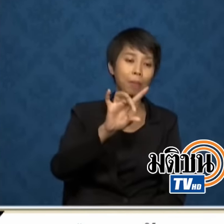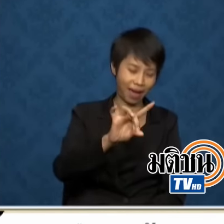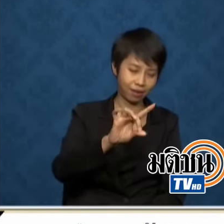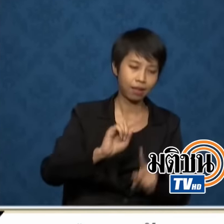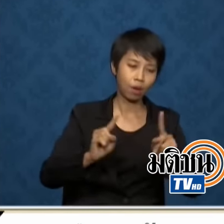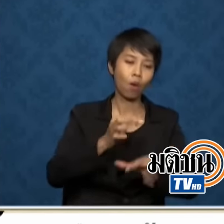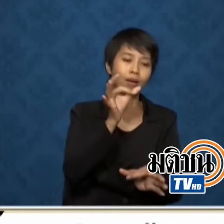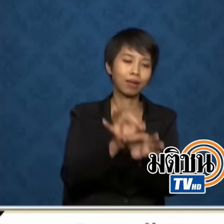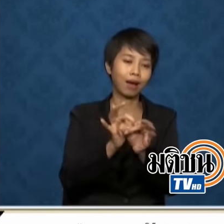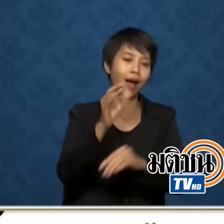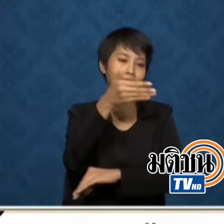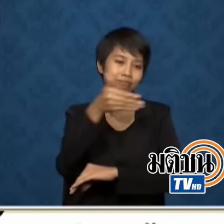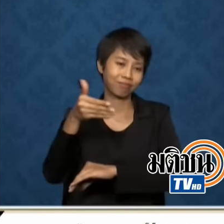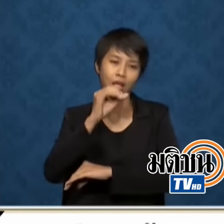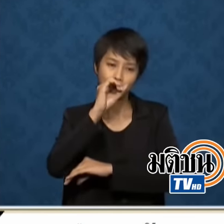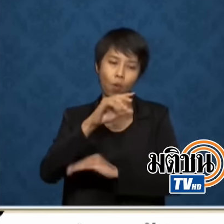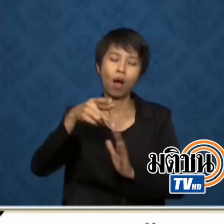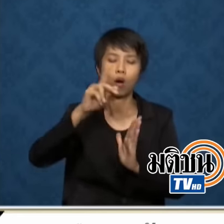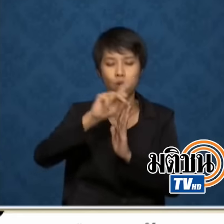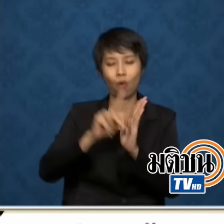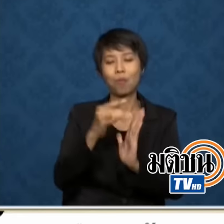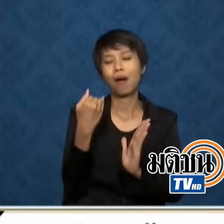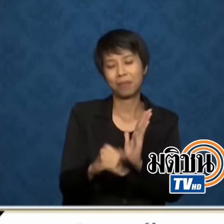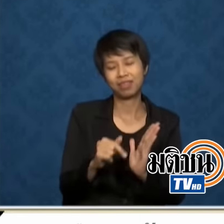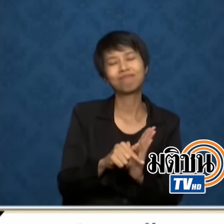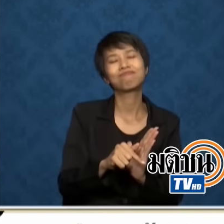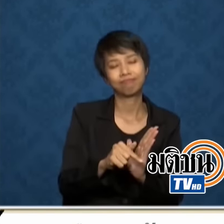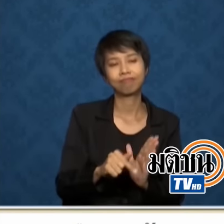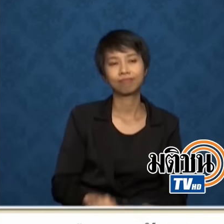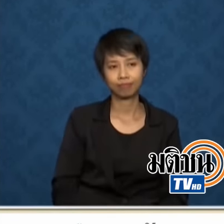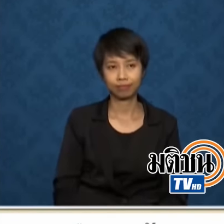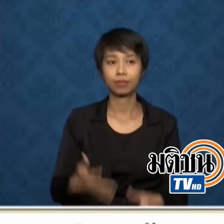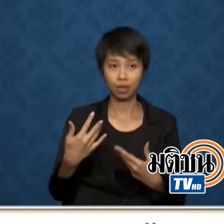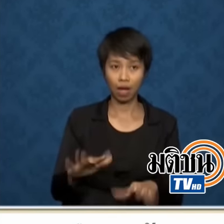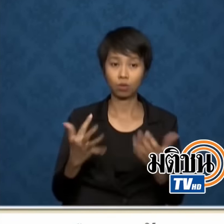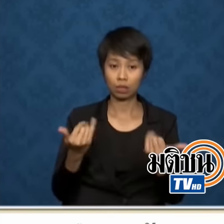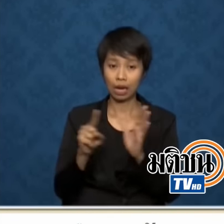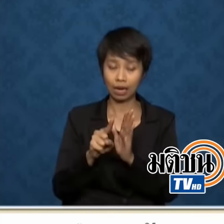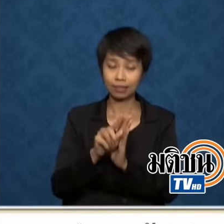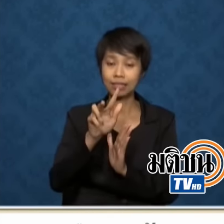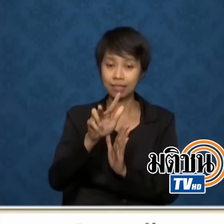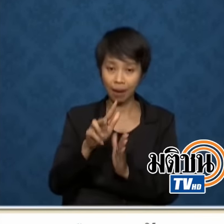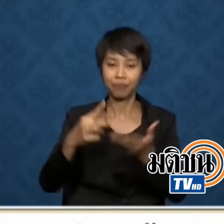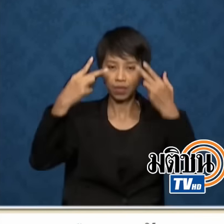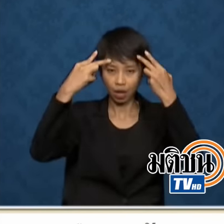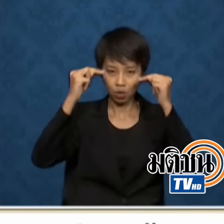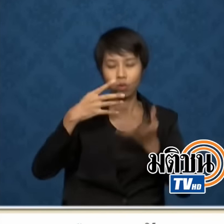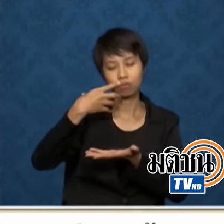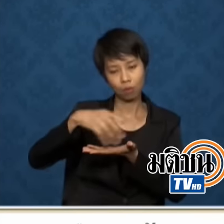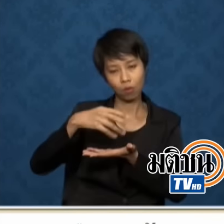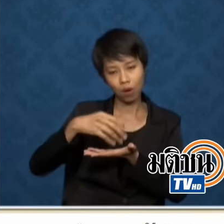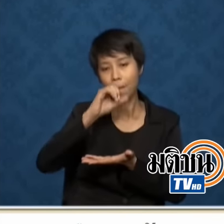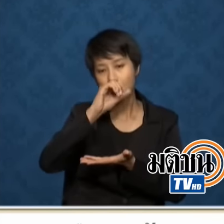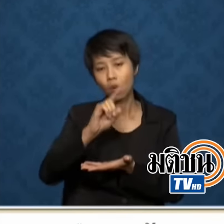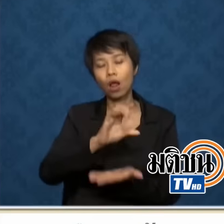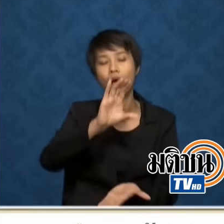าบอกว่ามันผิดพรบ.เงินตรานะคะต้องมีเงินมากองไว้ข้างหน้าก่อนนะคะต่อมาเปลี่ยนรอบที่3ค่ะนายกแถลงเองค่ะบอกว่าจะใช้ทั้งงบ